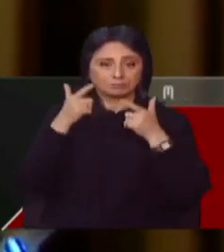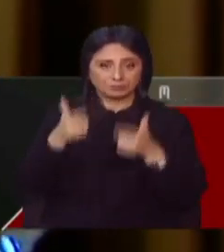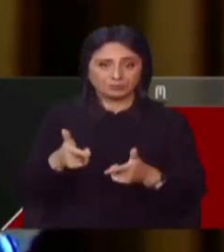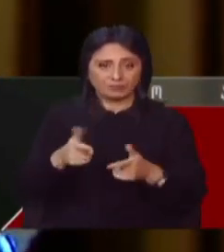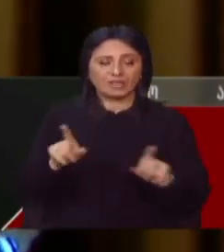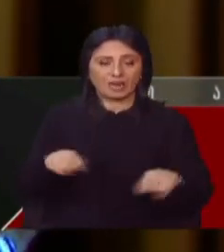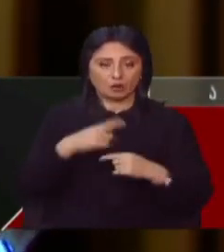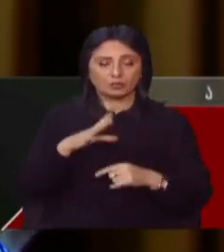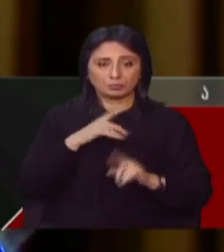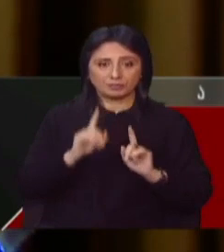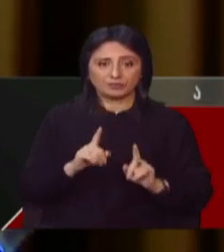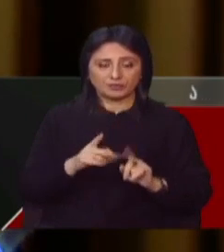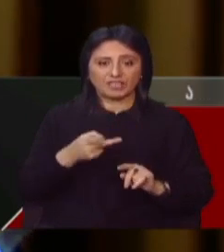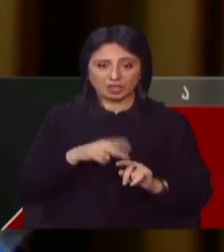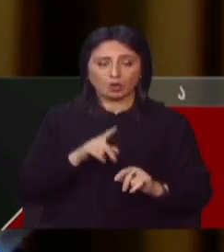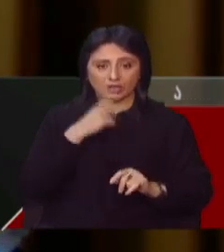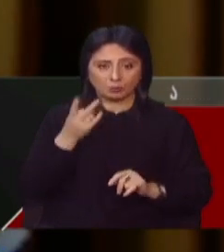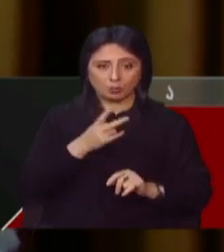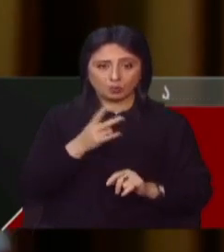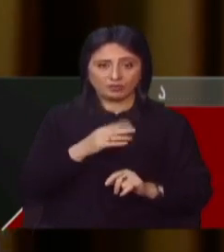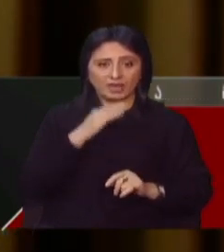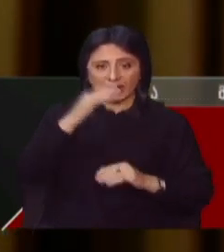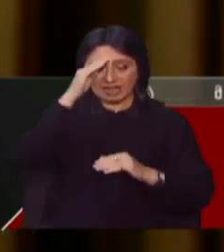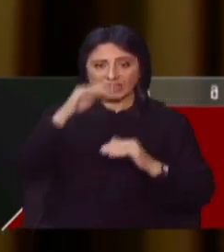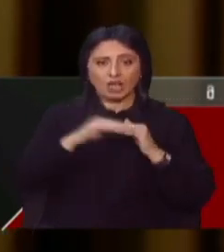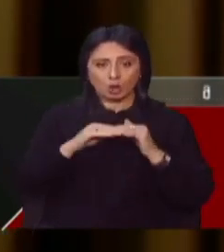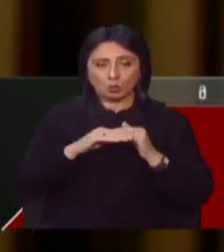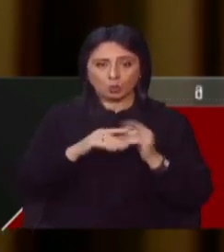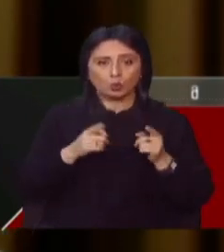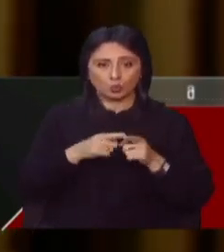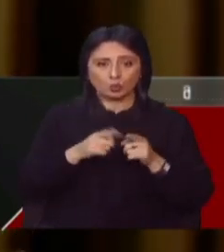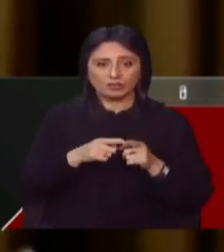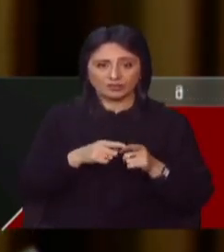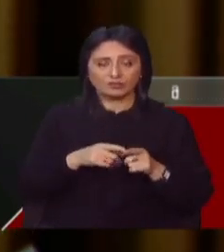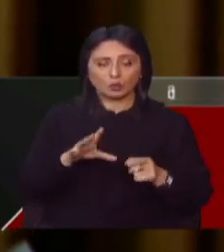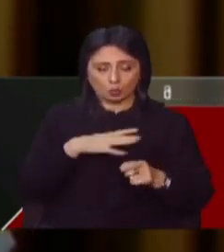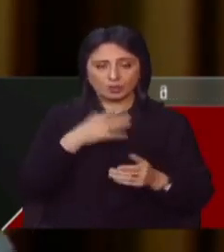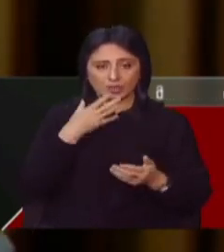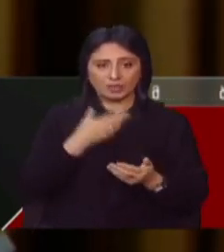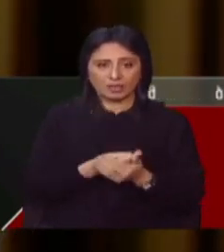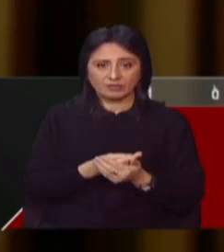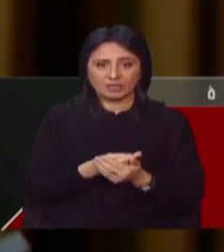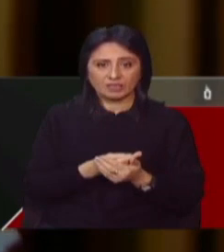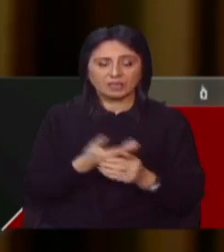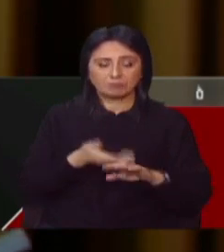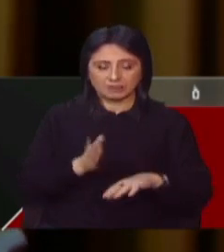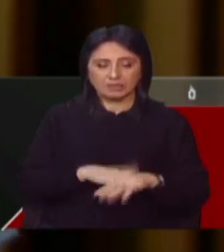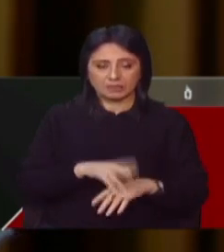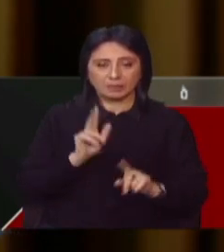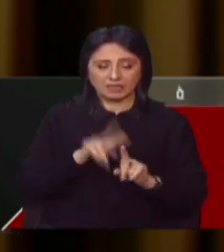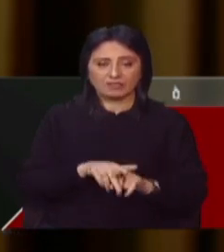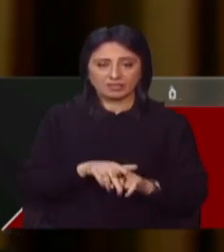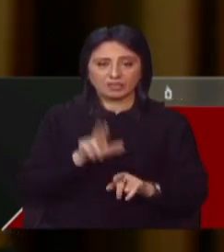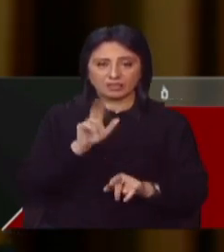მიმართო განხორციელებული იყო რა თქმა უნდა გენდერული კუთხით ასე ვთქვათ ქონდა თავისი მძიმე დატვირთვა